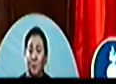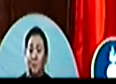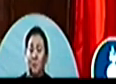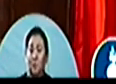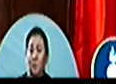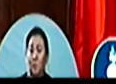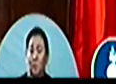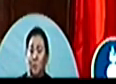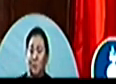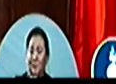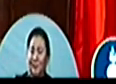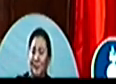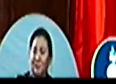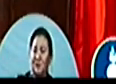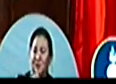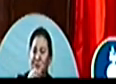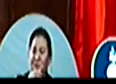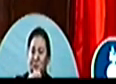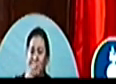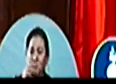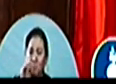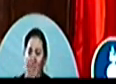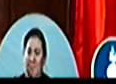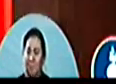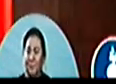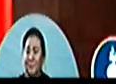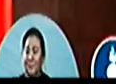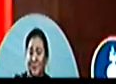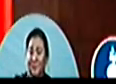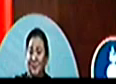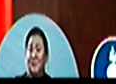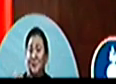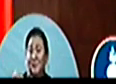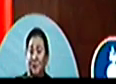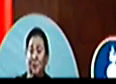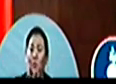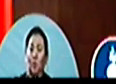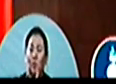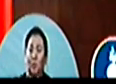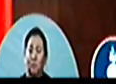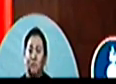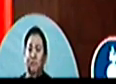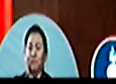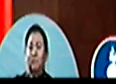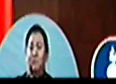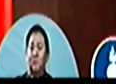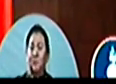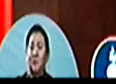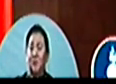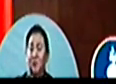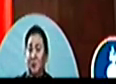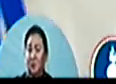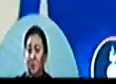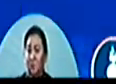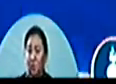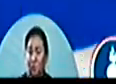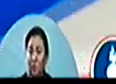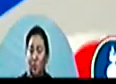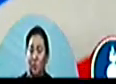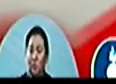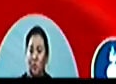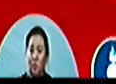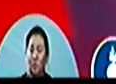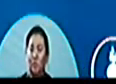чаддаг. Тэр хууль бас аливаа дарамт шахалтанд эргэд бизнесийн байгууллагуудад оруулдгуу тэрнийг хамгаалж чаддаг. Тийм одоо хууль орчныг бий болгоё л